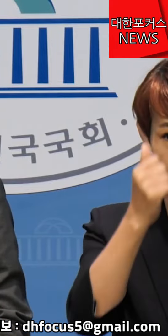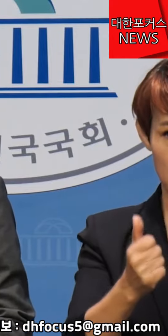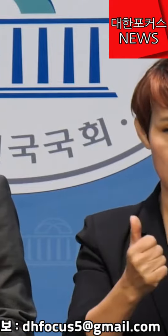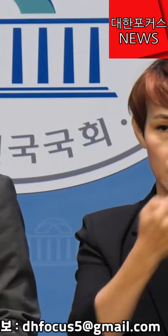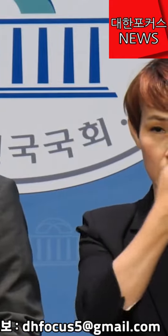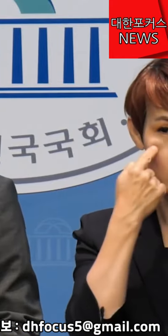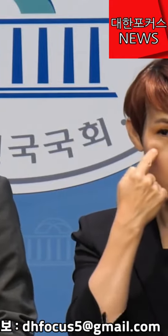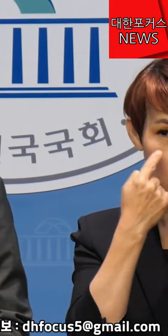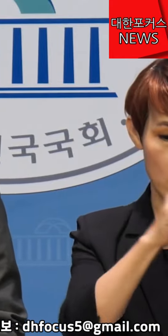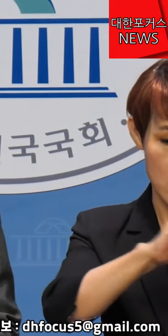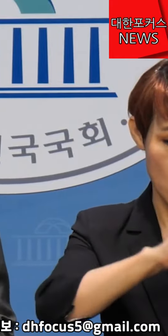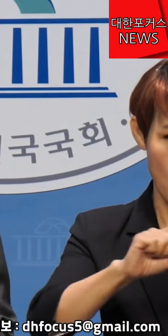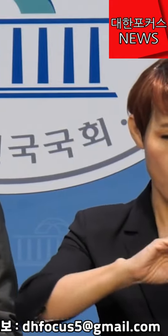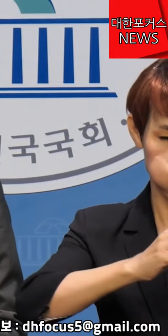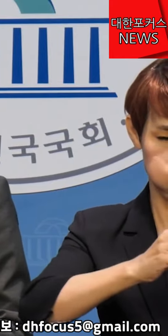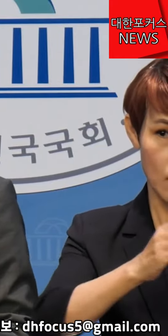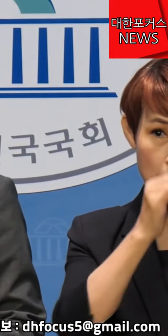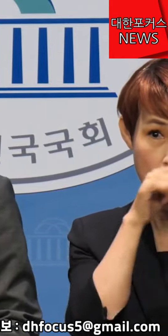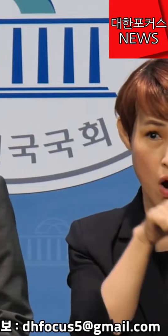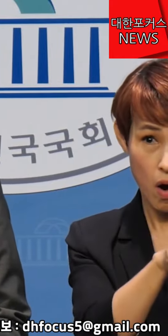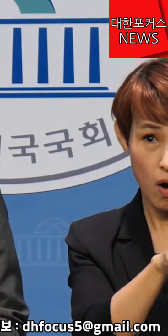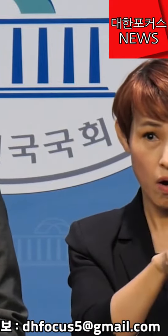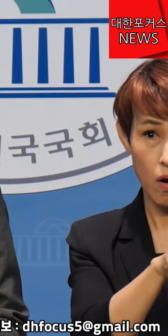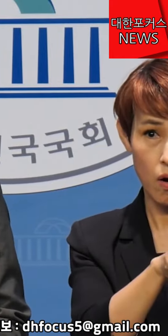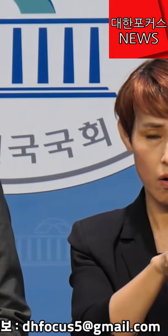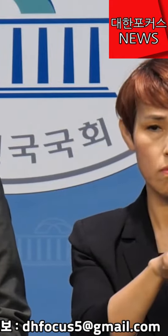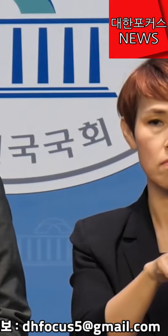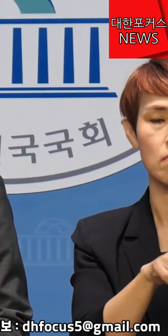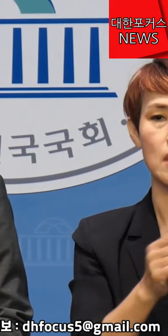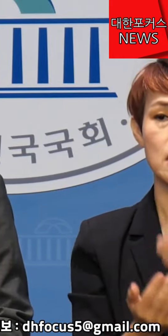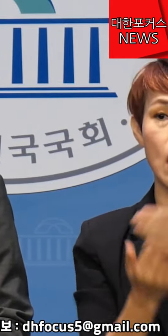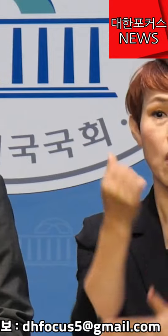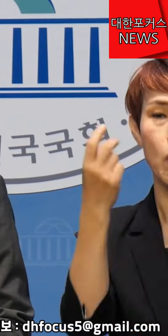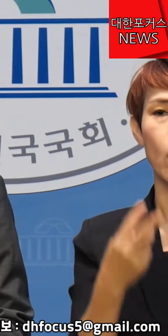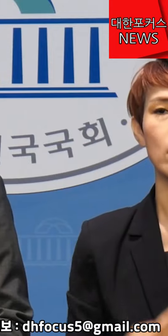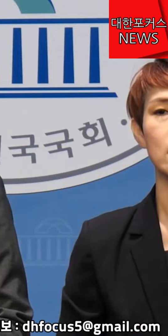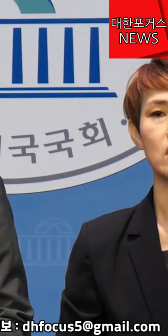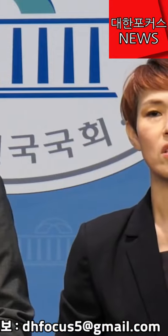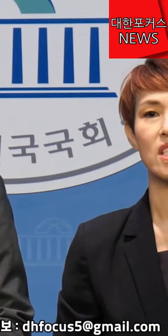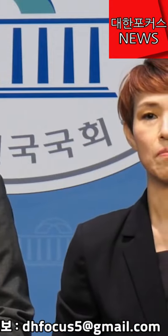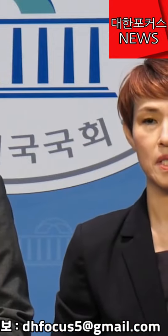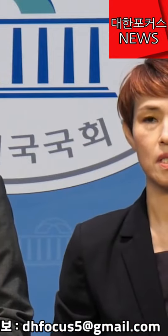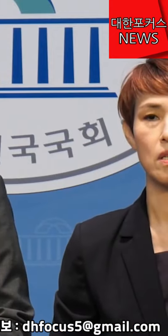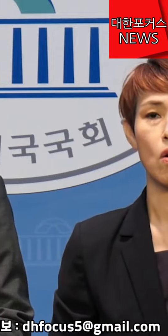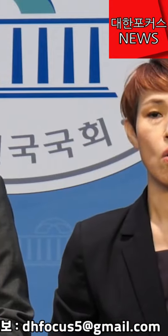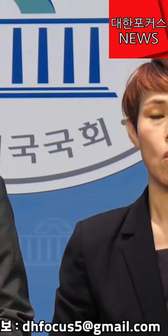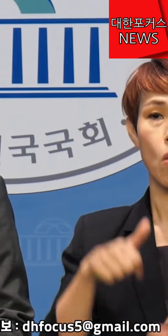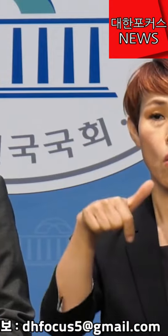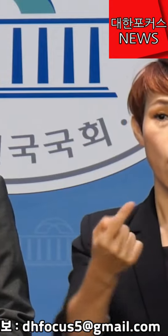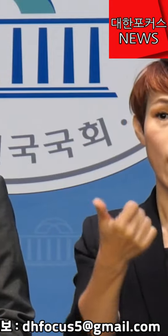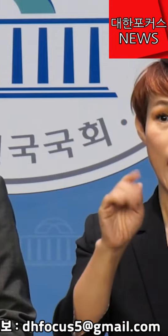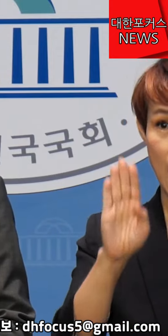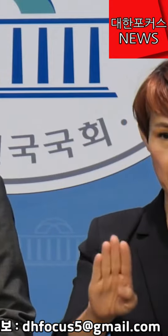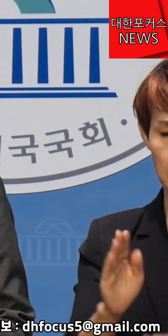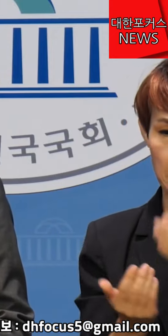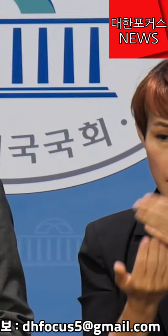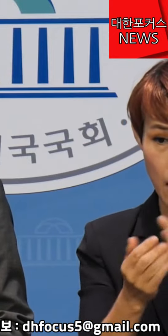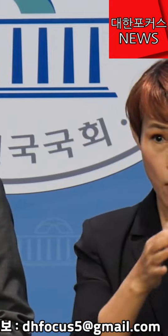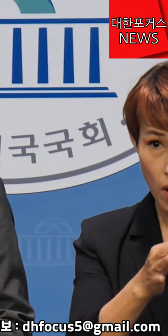기록을 조작한 기록 조작 사실은 사건 번호 2022 고압 660 공직선거법 위반